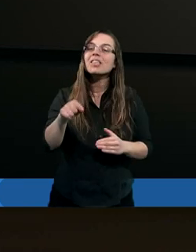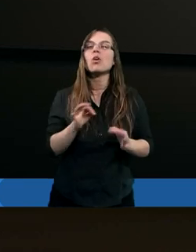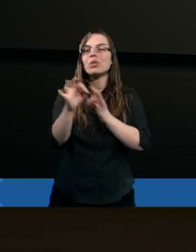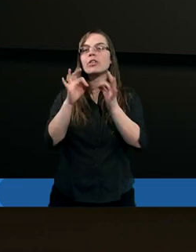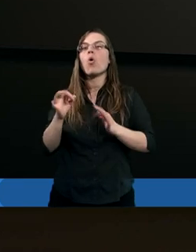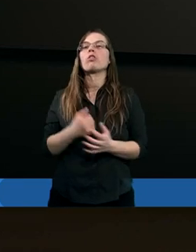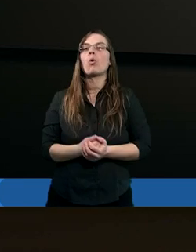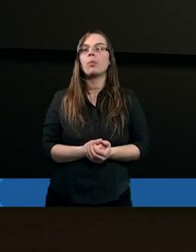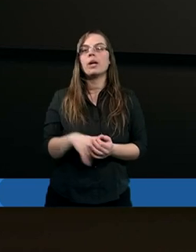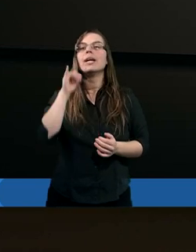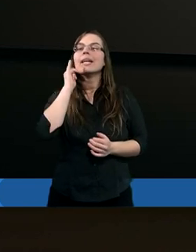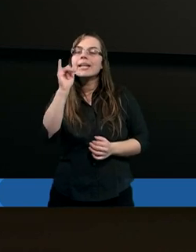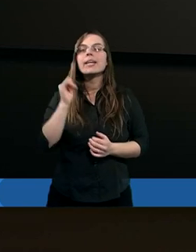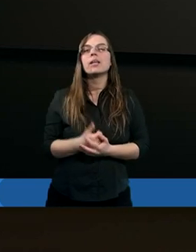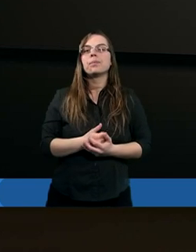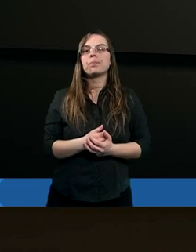i